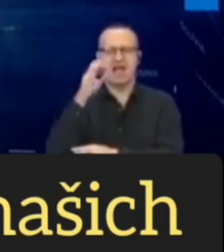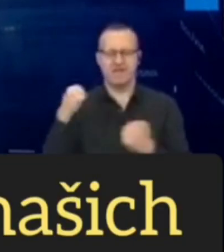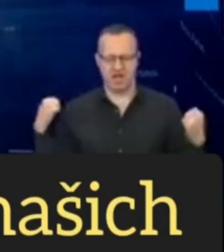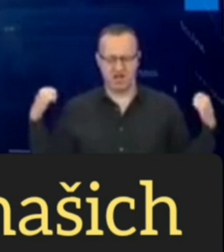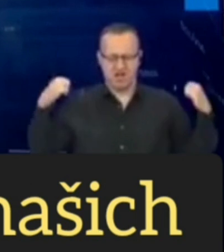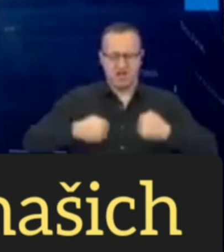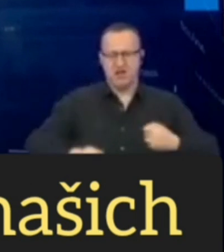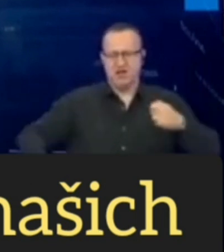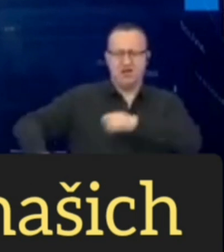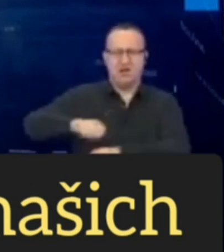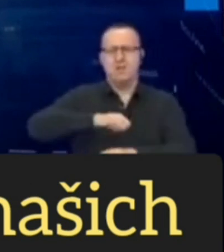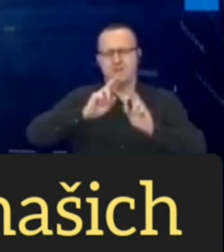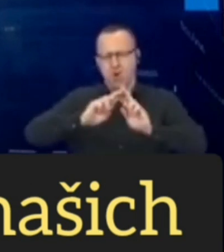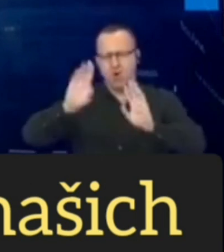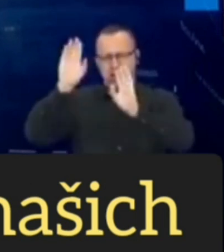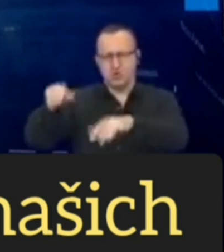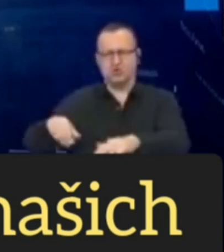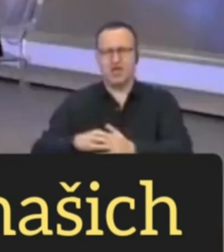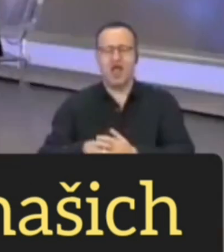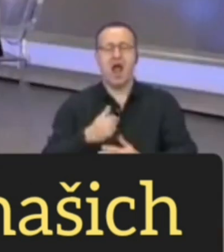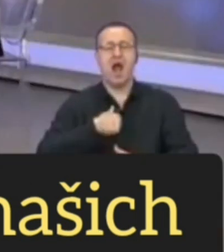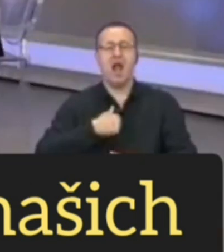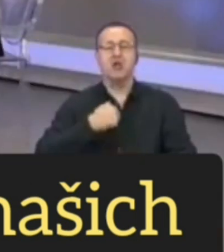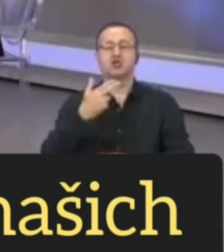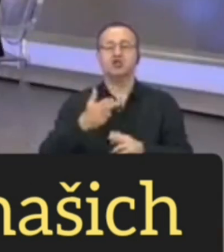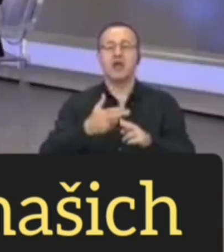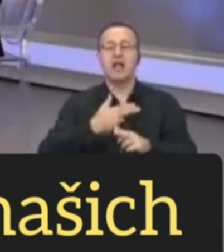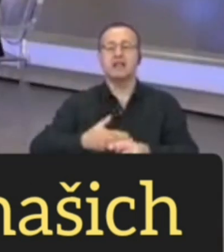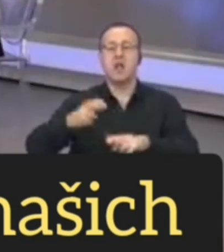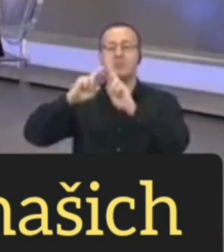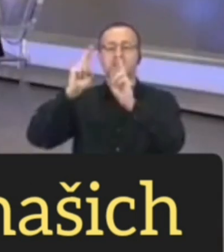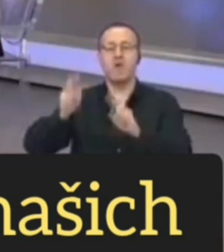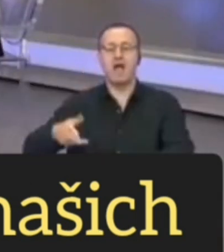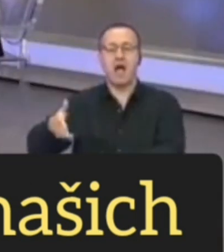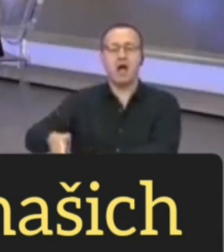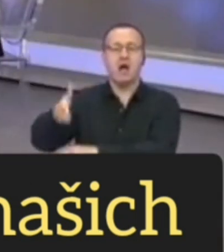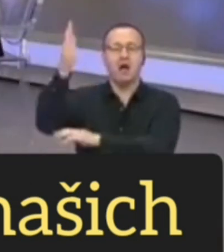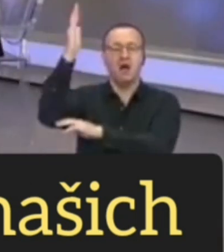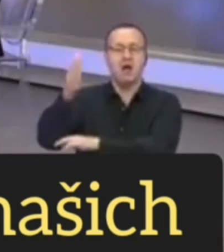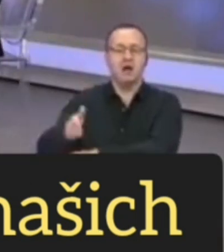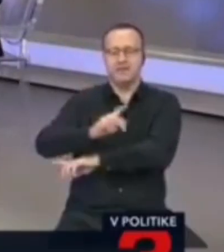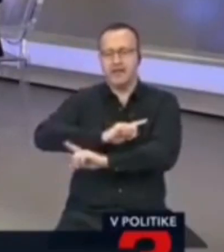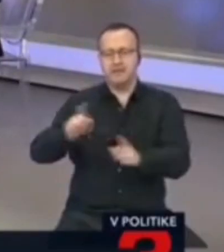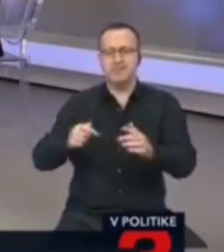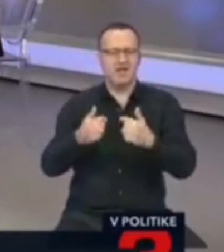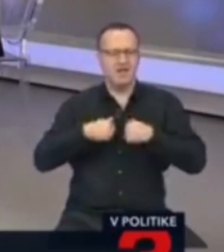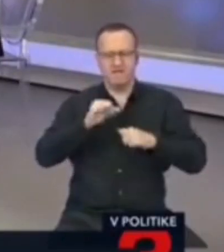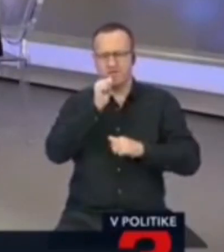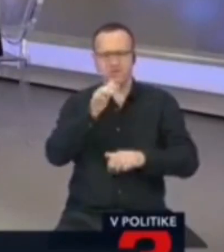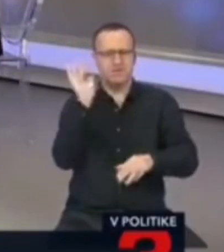To zase tak nepotrebujem, hocikto, ja som spokojný gej. Hocikto, ja nemám absolútne nič proti tejto komunite.